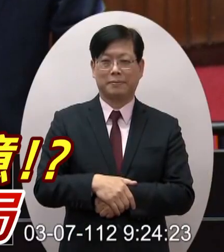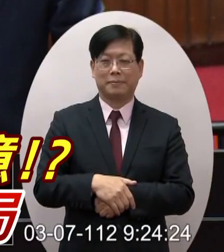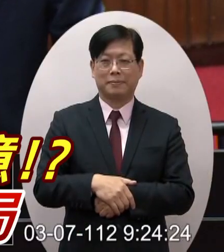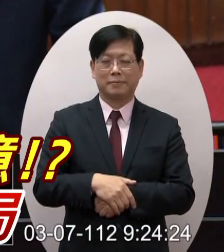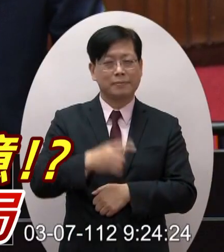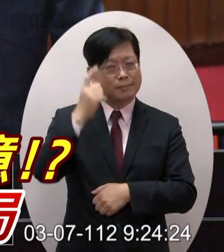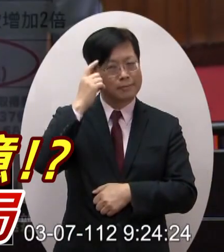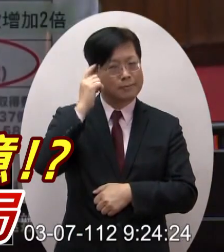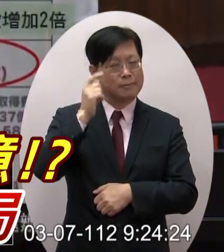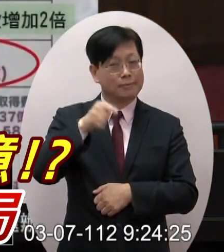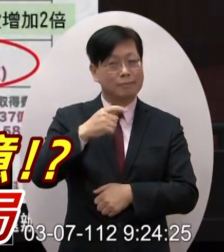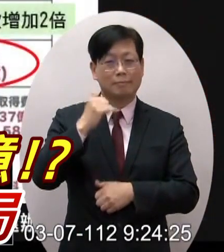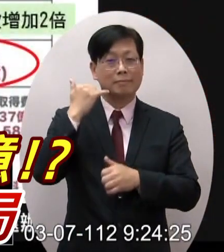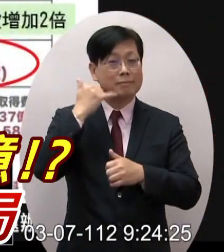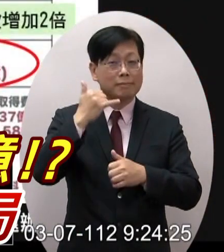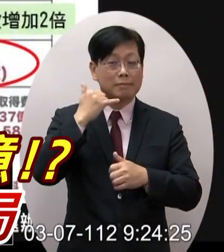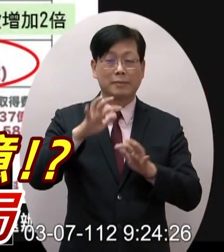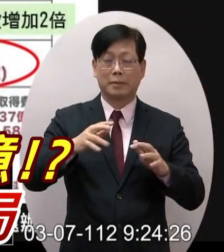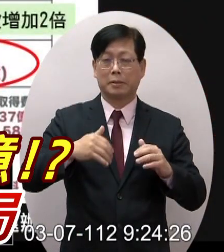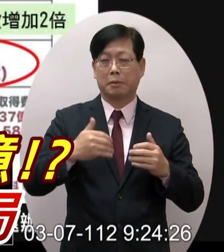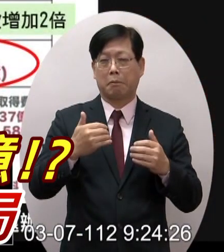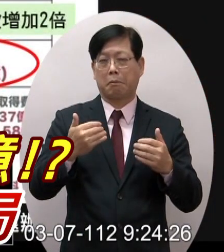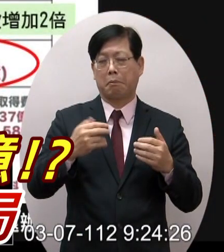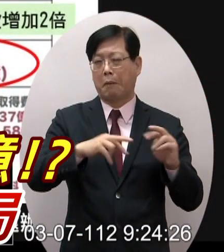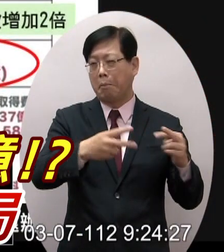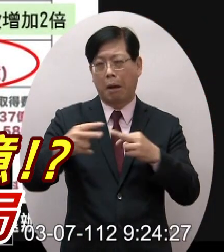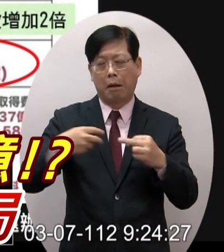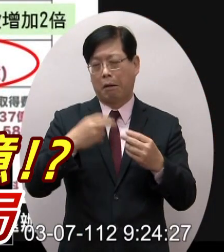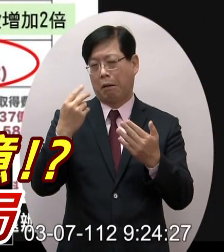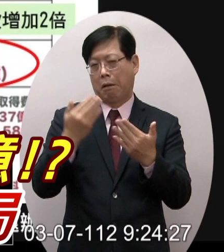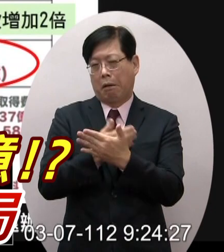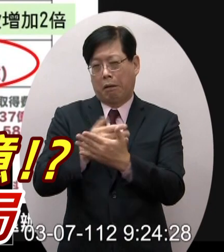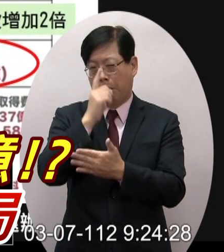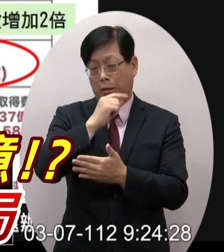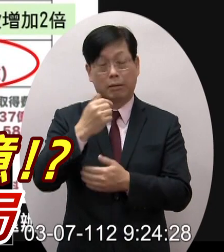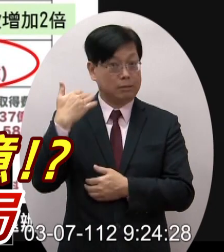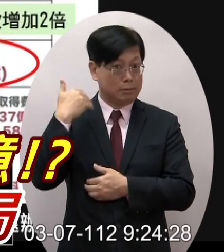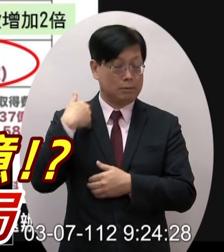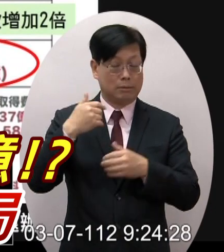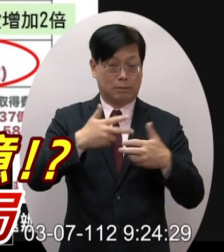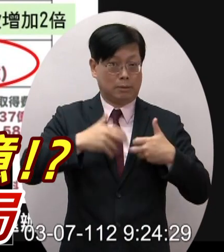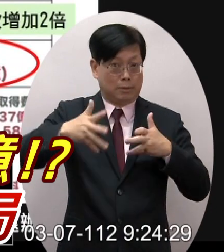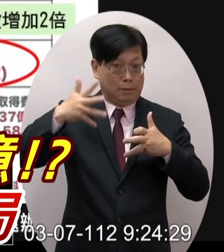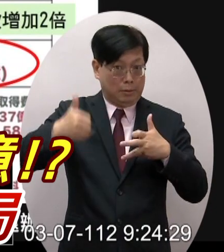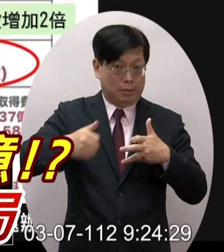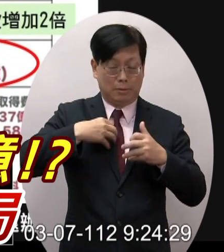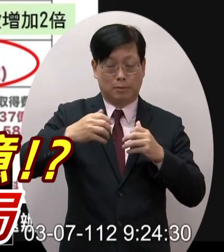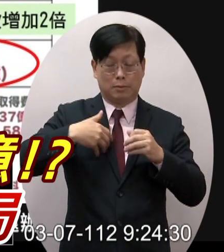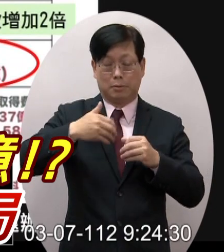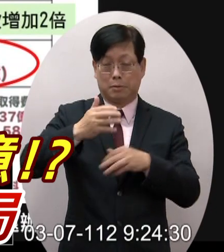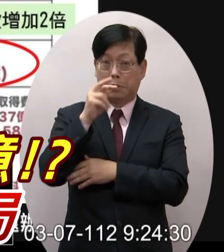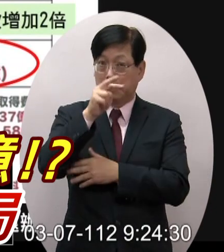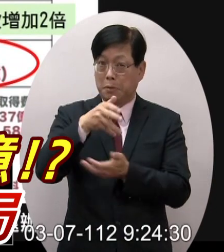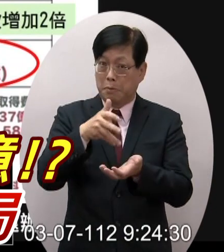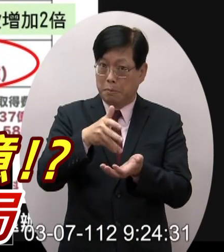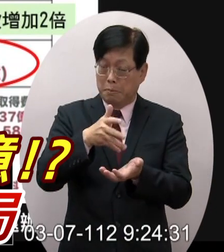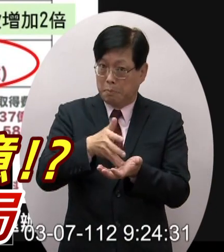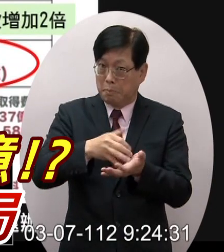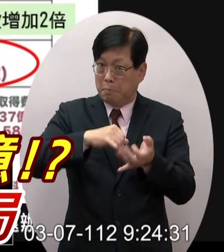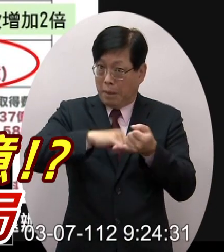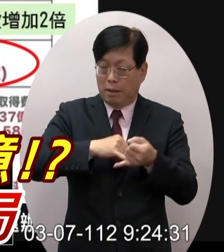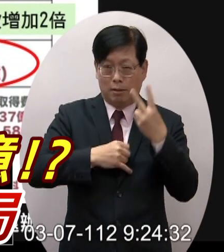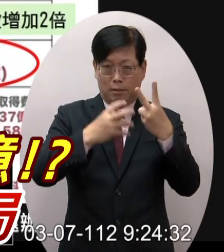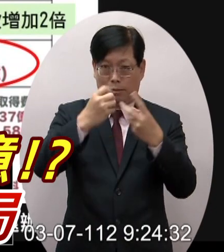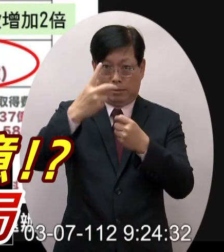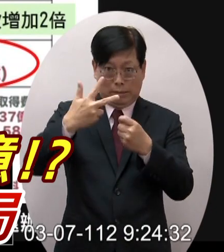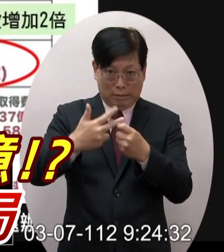我想这个基隆捷运一变再变了，那过去其实在蔡总统竞选这个总统的时候，不管说2017年的支